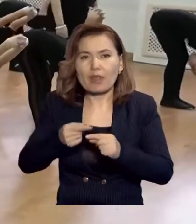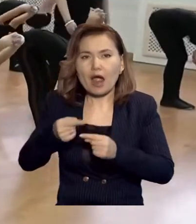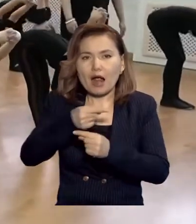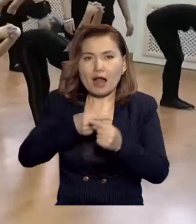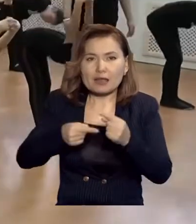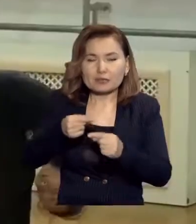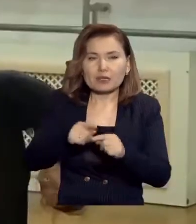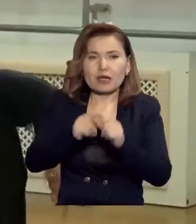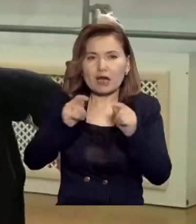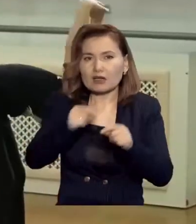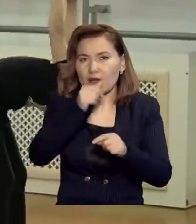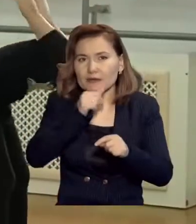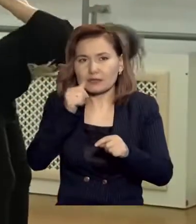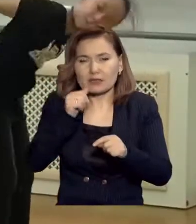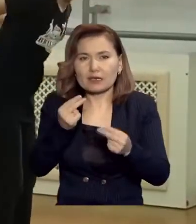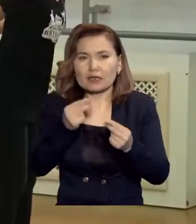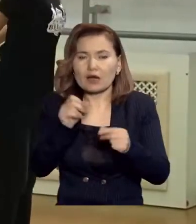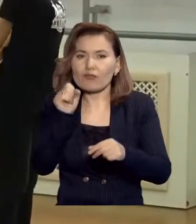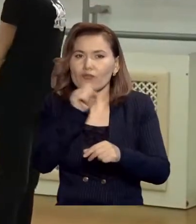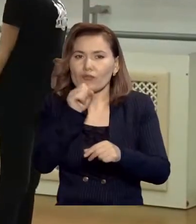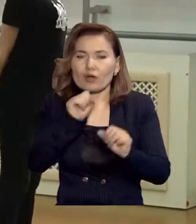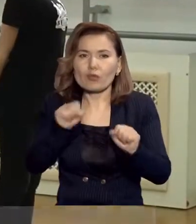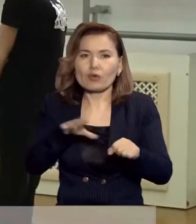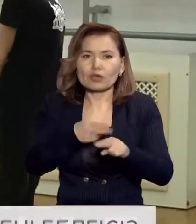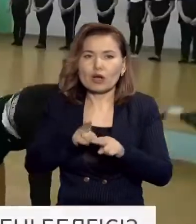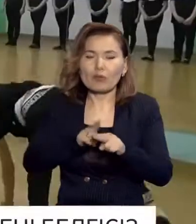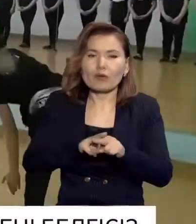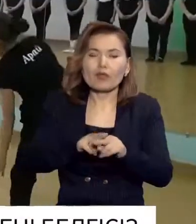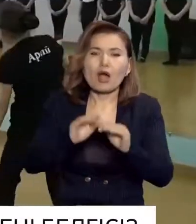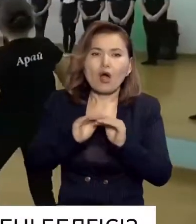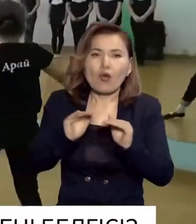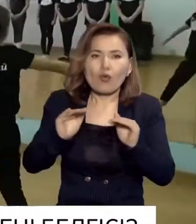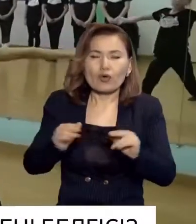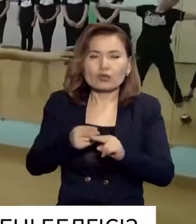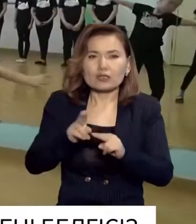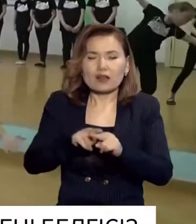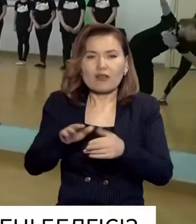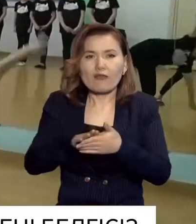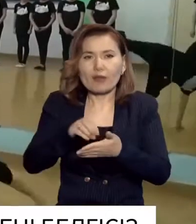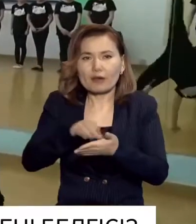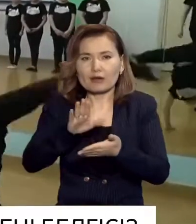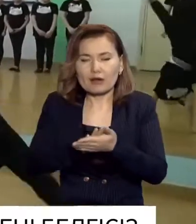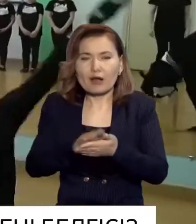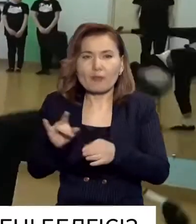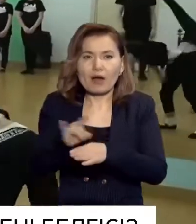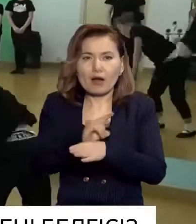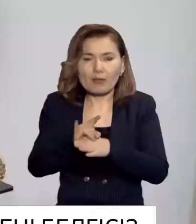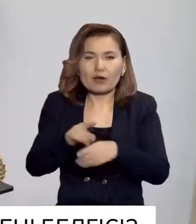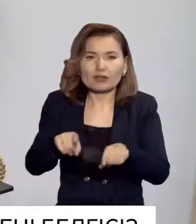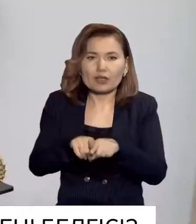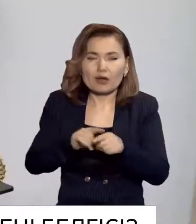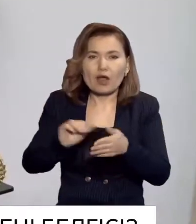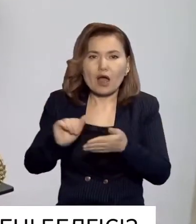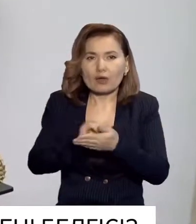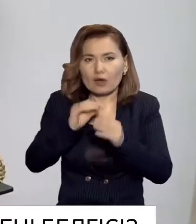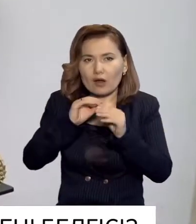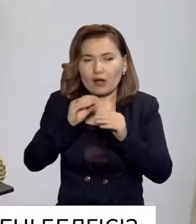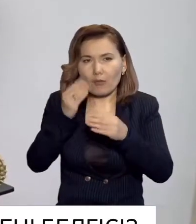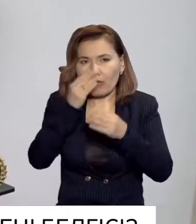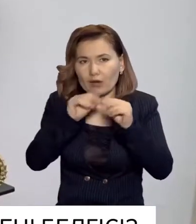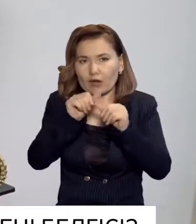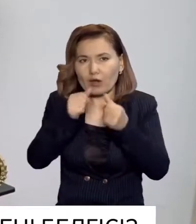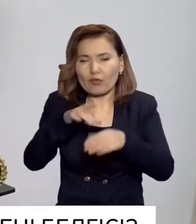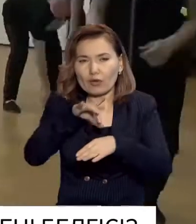мүмкін дейді. Тіпті оқу орындарымен сыбайласып, оқушыларды сырттай тіркеуі ғажап емес екенін айтады. Өйткені осы жылға бөлінген